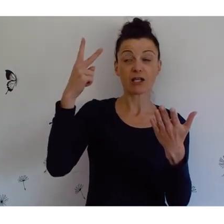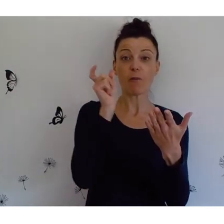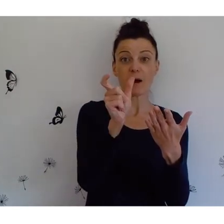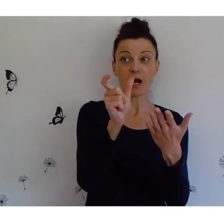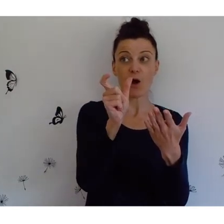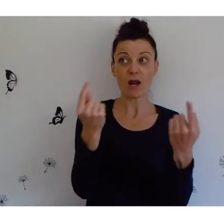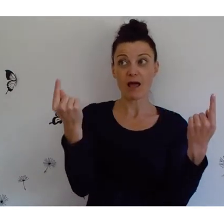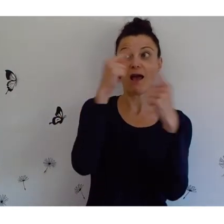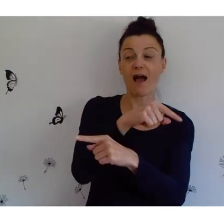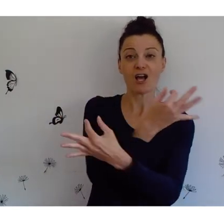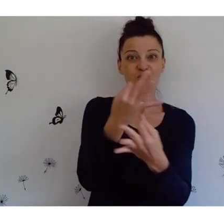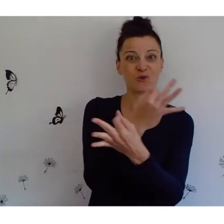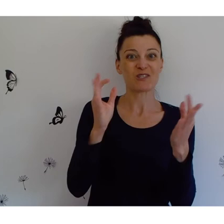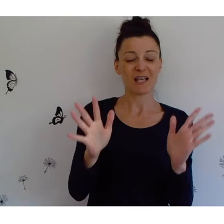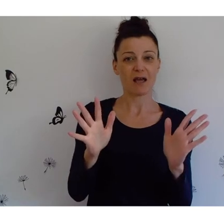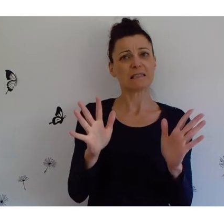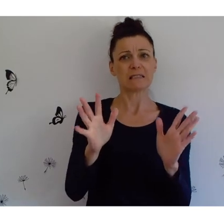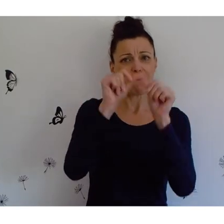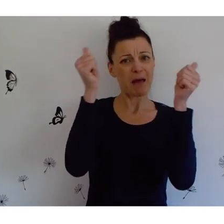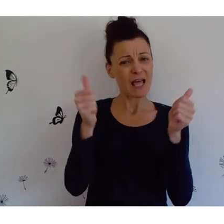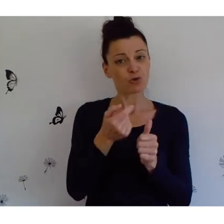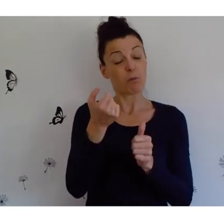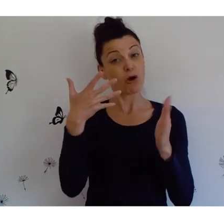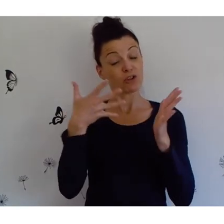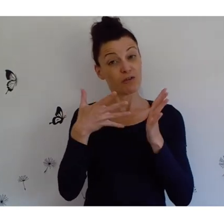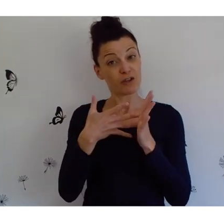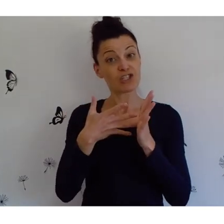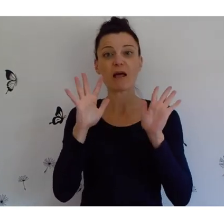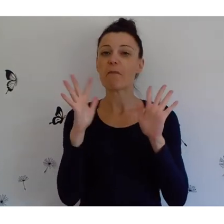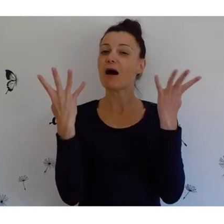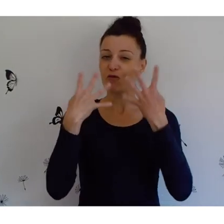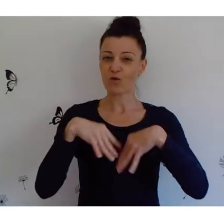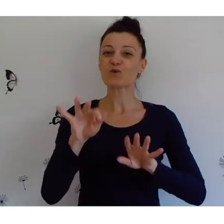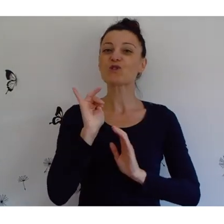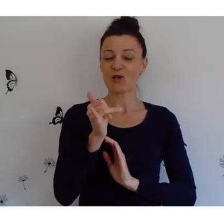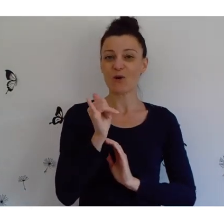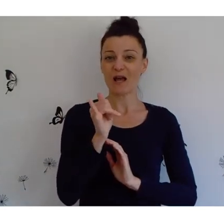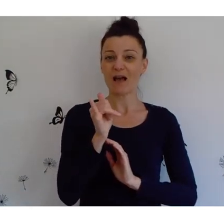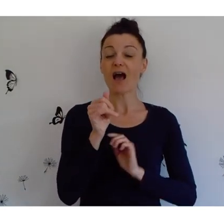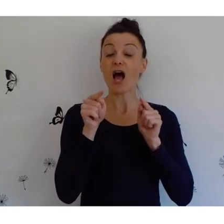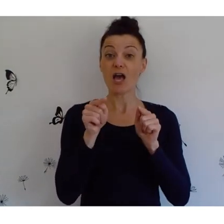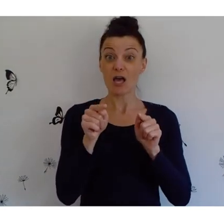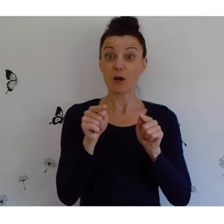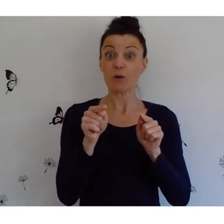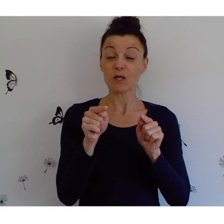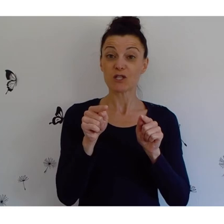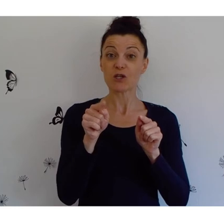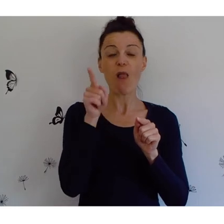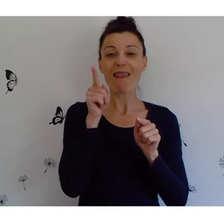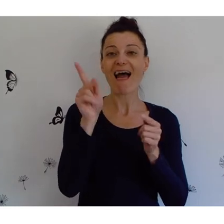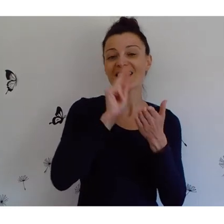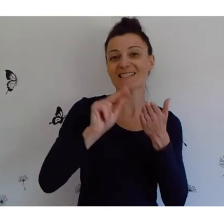specchietto. Era un po' macchinoso, ma funzionava e le permetteva anche di scrivere con una bella